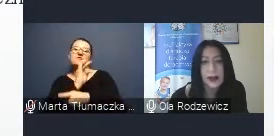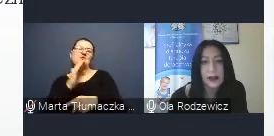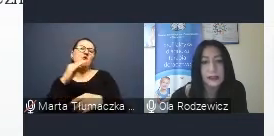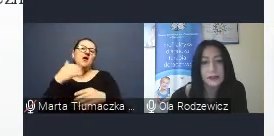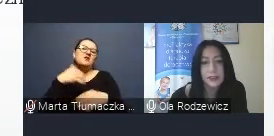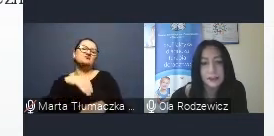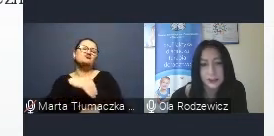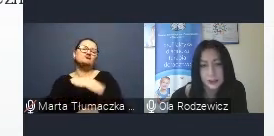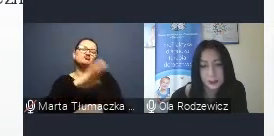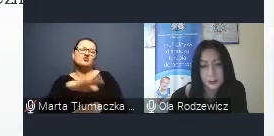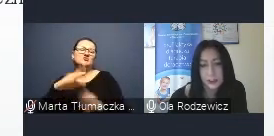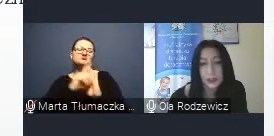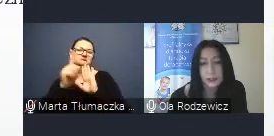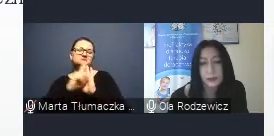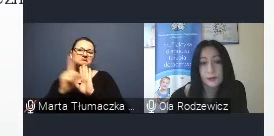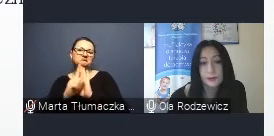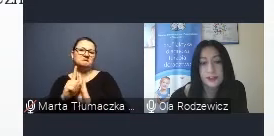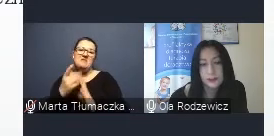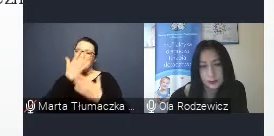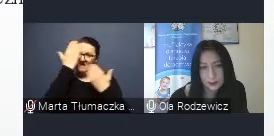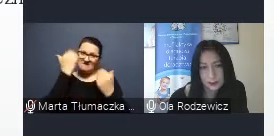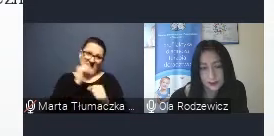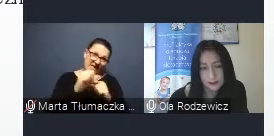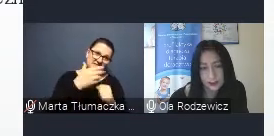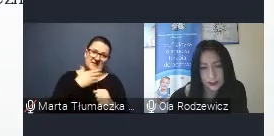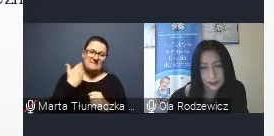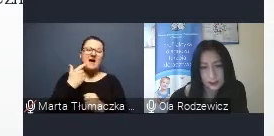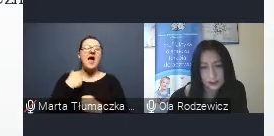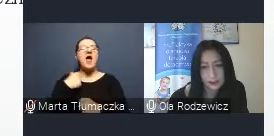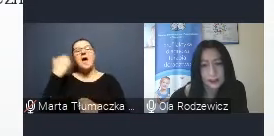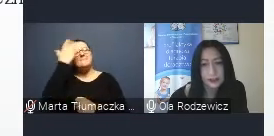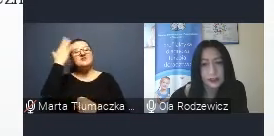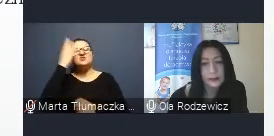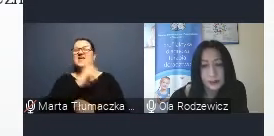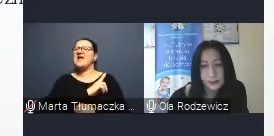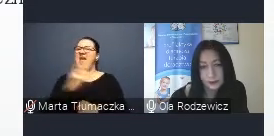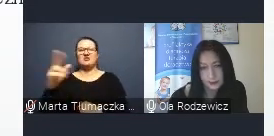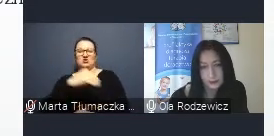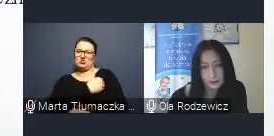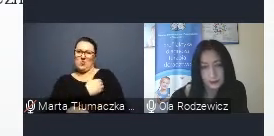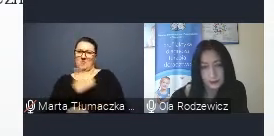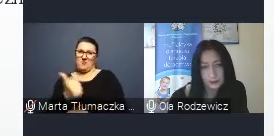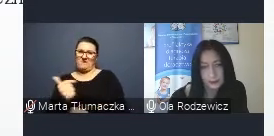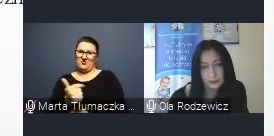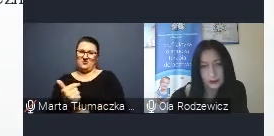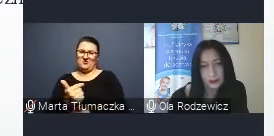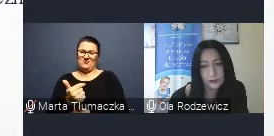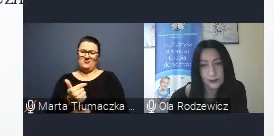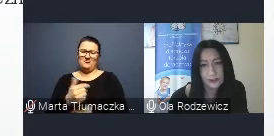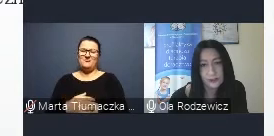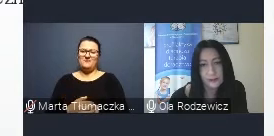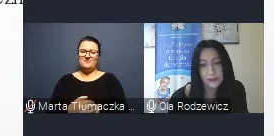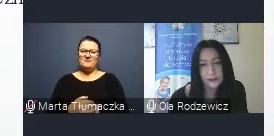dzieci, ale ja mam takie marzenie, żeby to były zajęcia organizowane w każdej szkole. I jak mamy